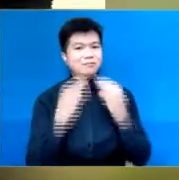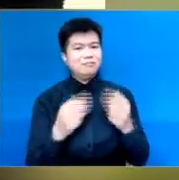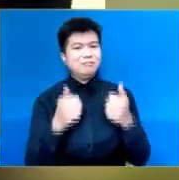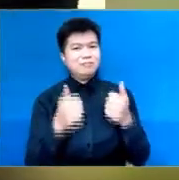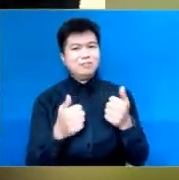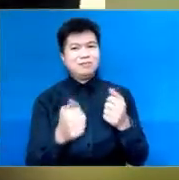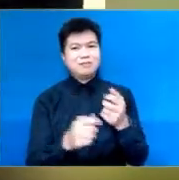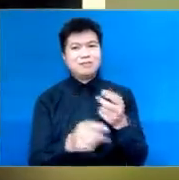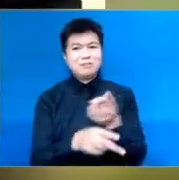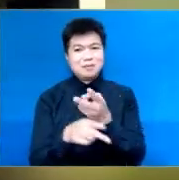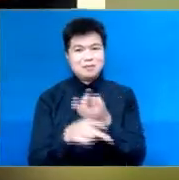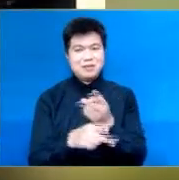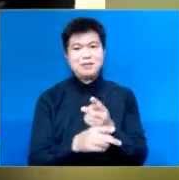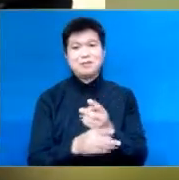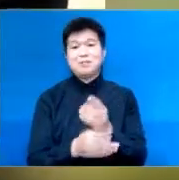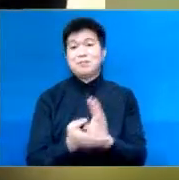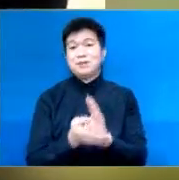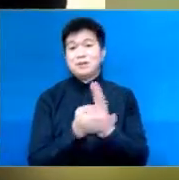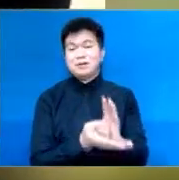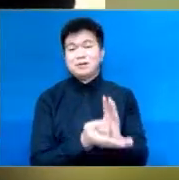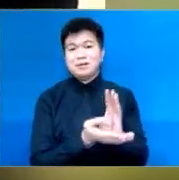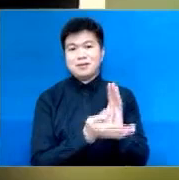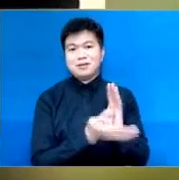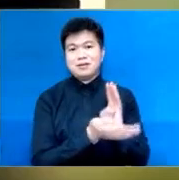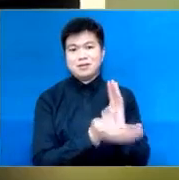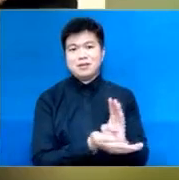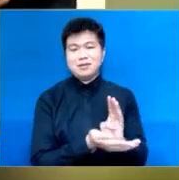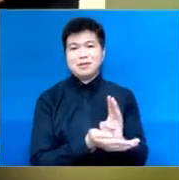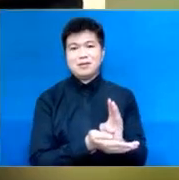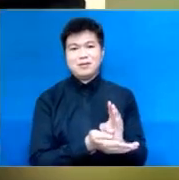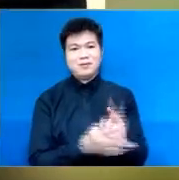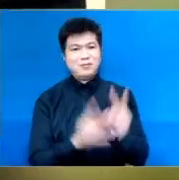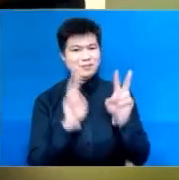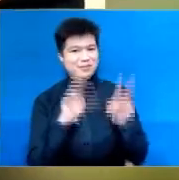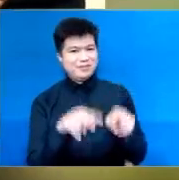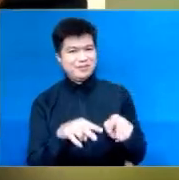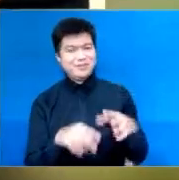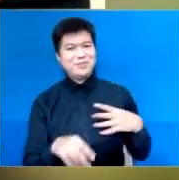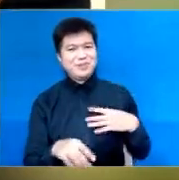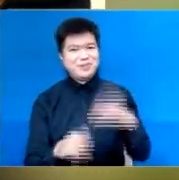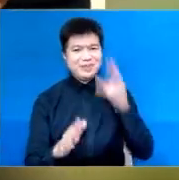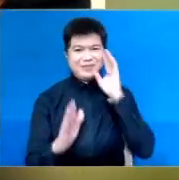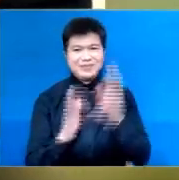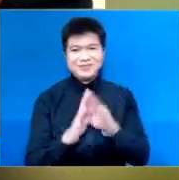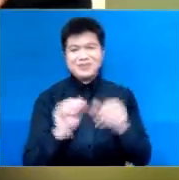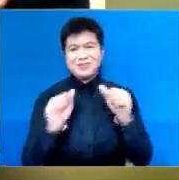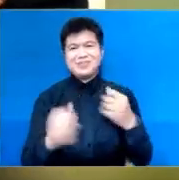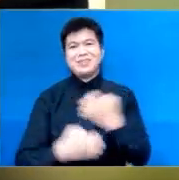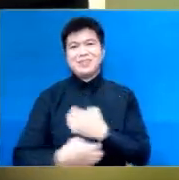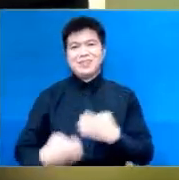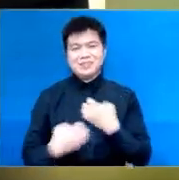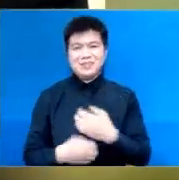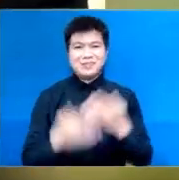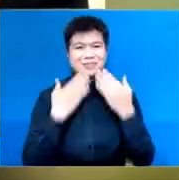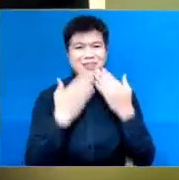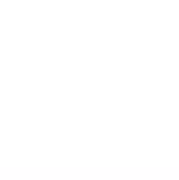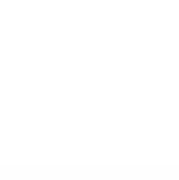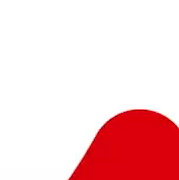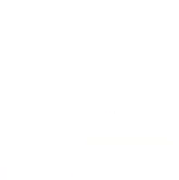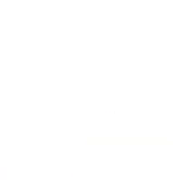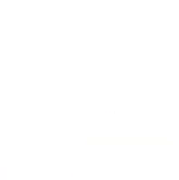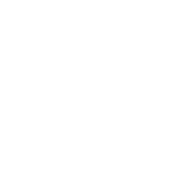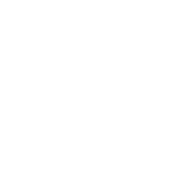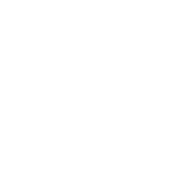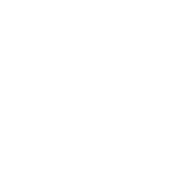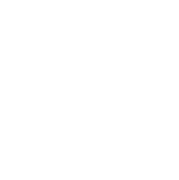Boracay. Laila, balot na balot ka dyan. Abangan ko yung mga picture mo. Mag-enjoy ka dyan. Maraming salamat, Laila Pangilinan.